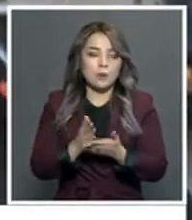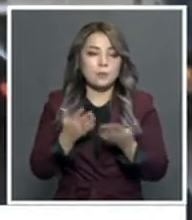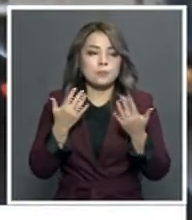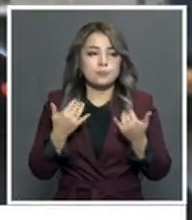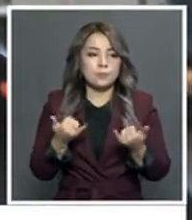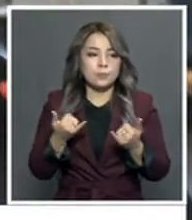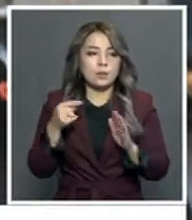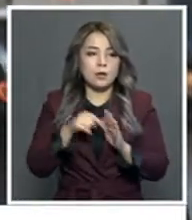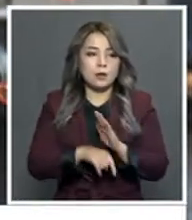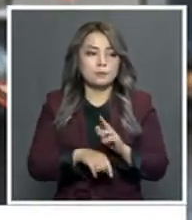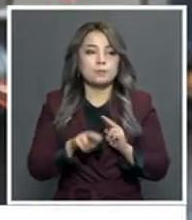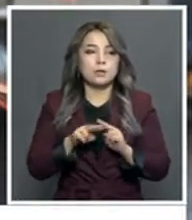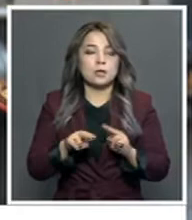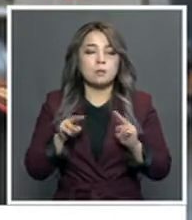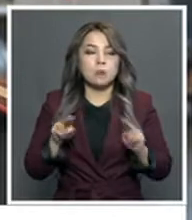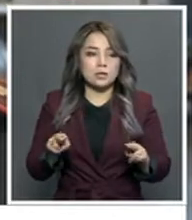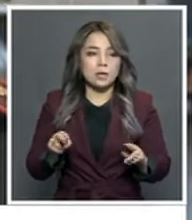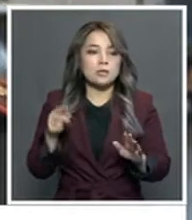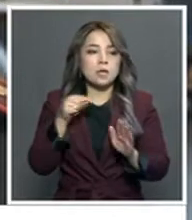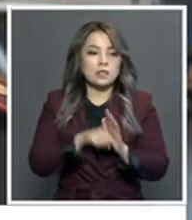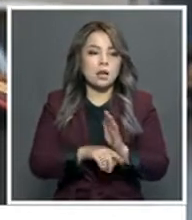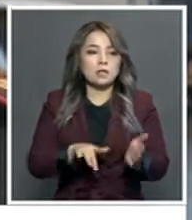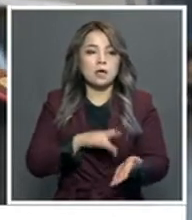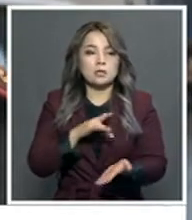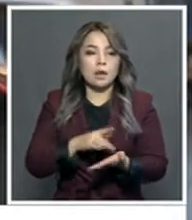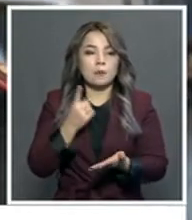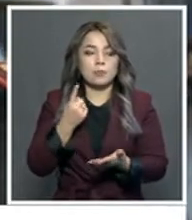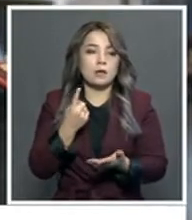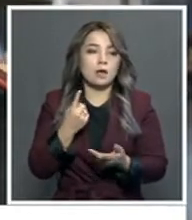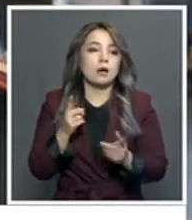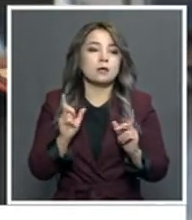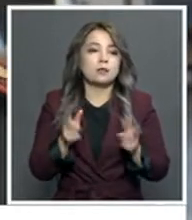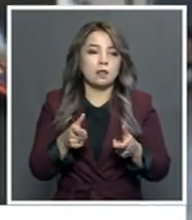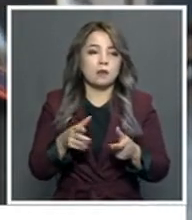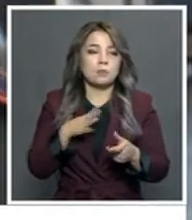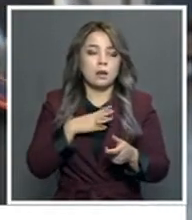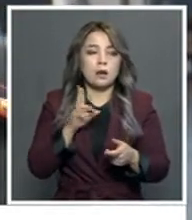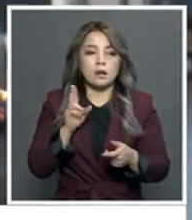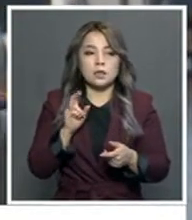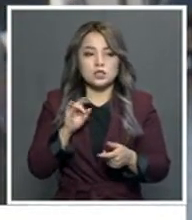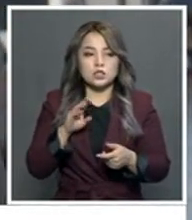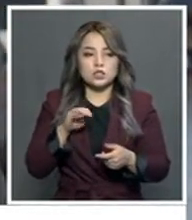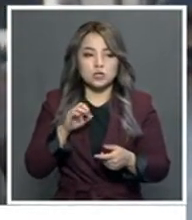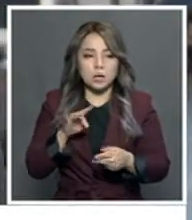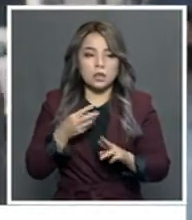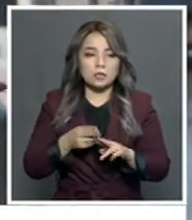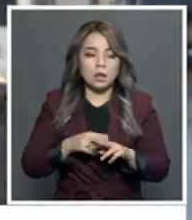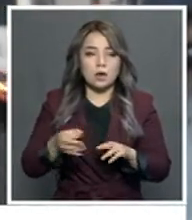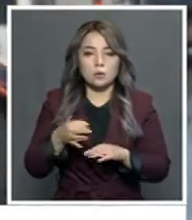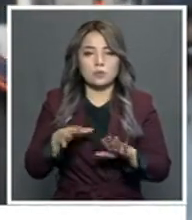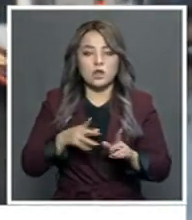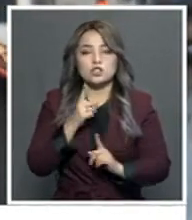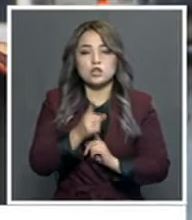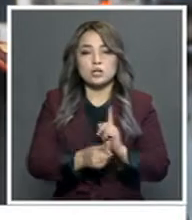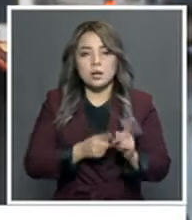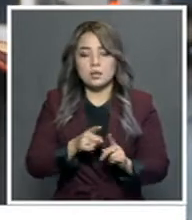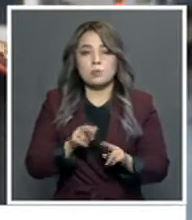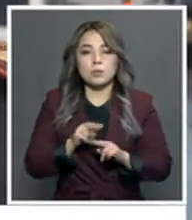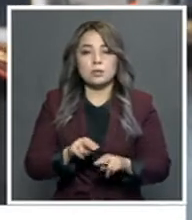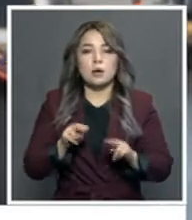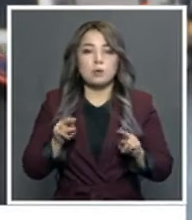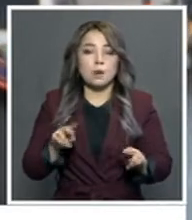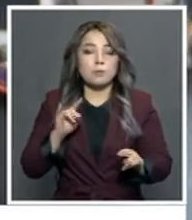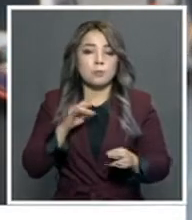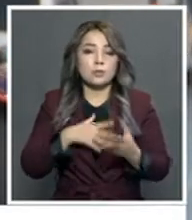бекет Петропавл қаласының кіреберісінде, 1 карантиндік бекет Қызылжар ауданының Бескөл ауылының Жезқазған Петропавл тас